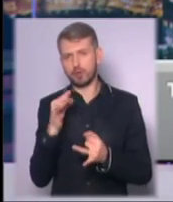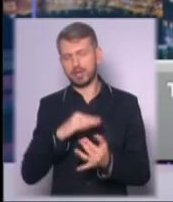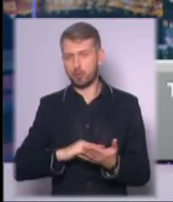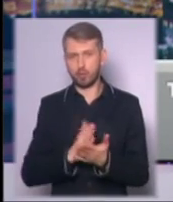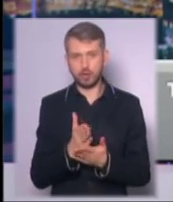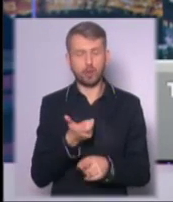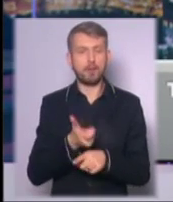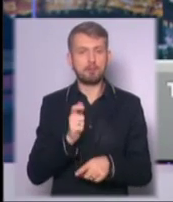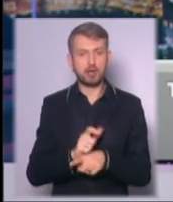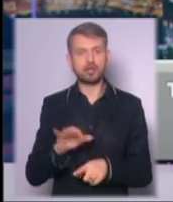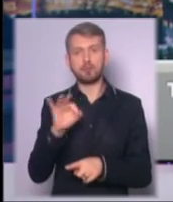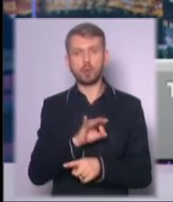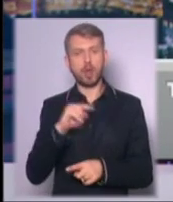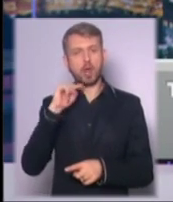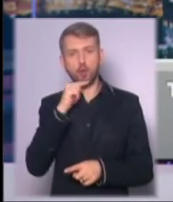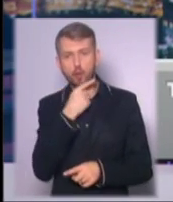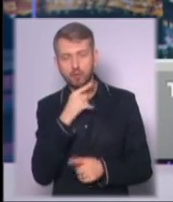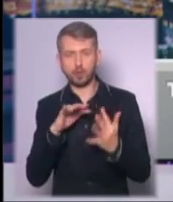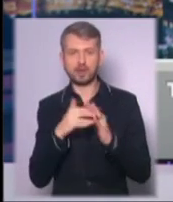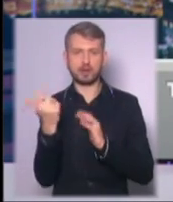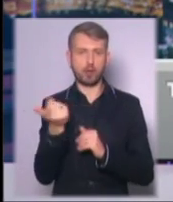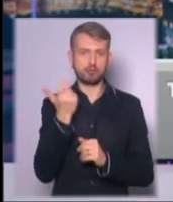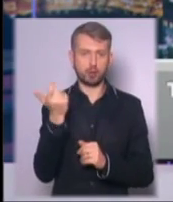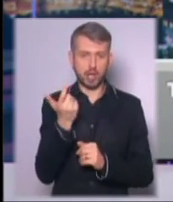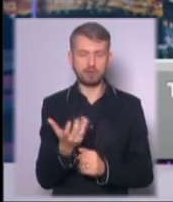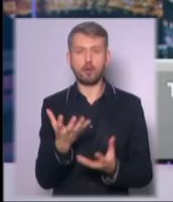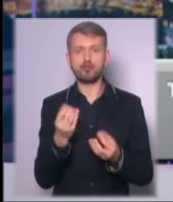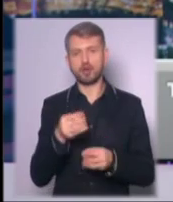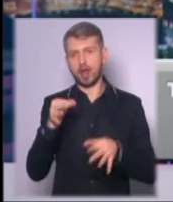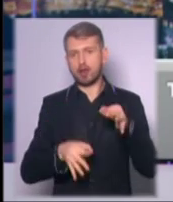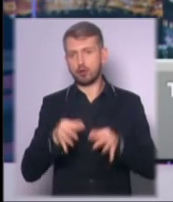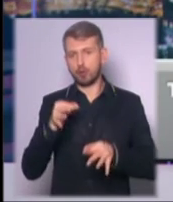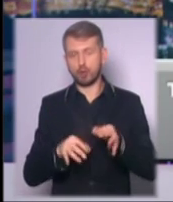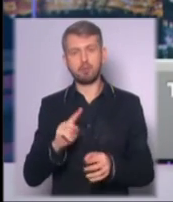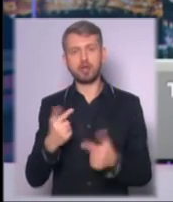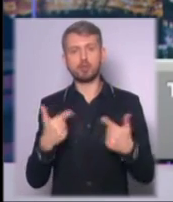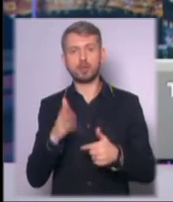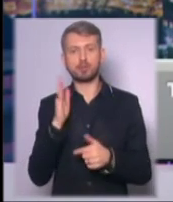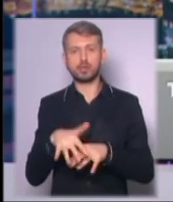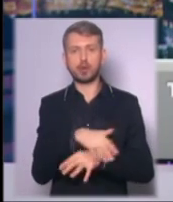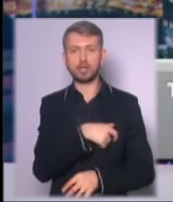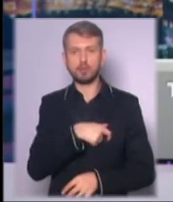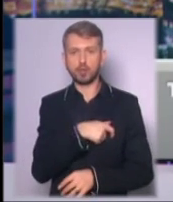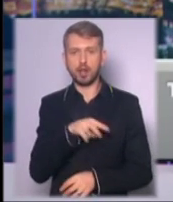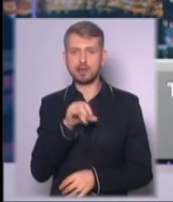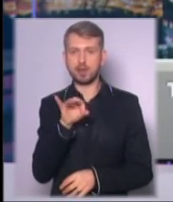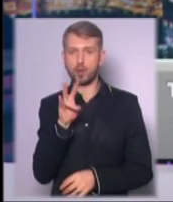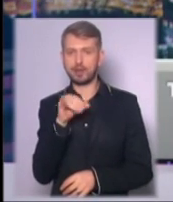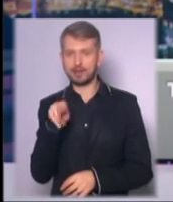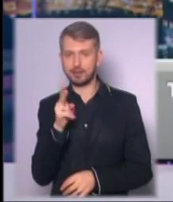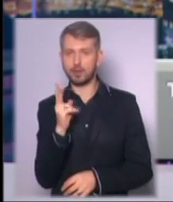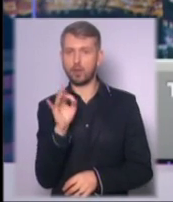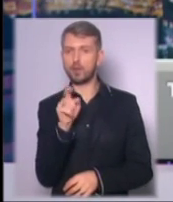політику, а більше про економіку, сільське господарство, а ще екологію. Першим гостем буде народний депутат Леонід Козаченко, з